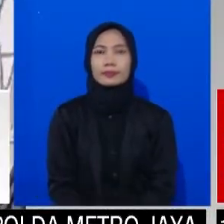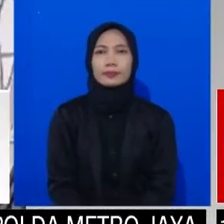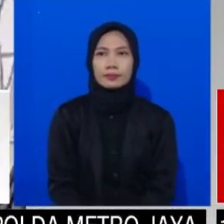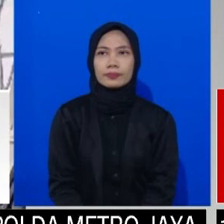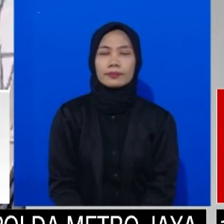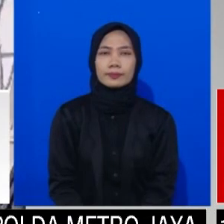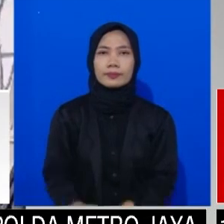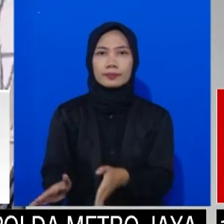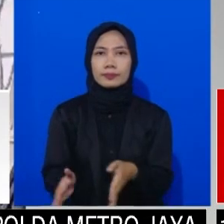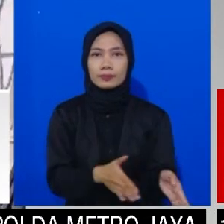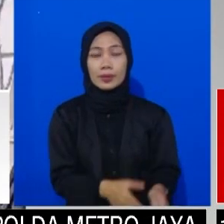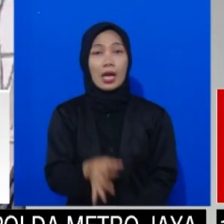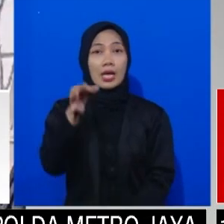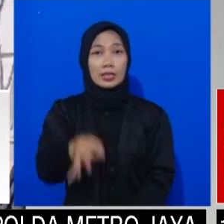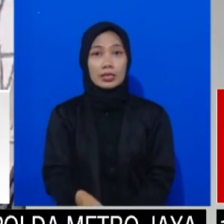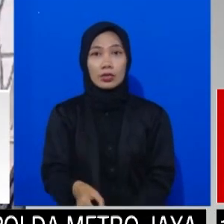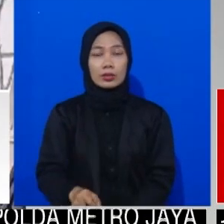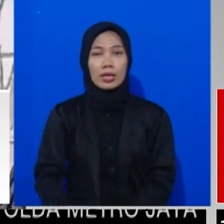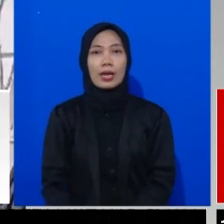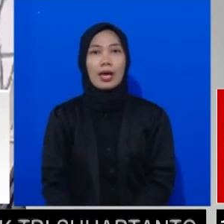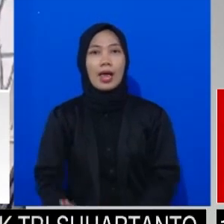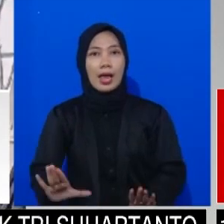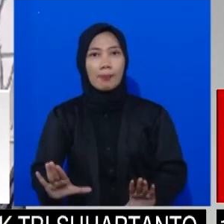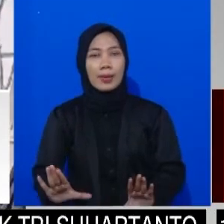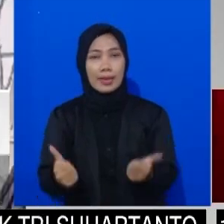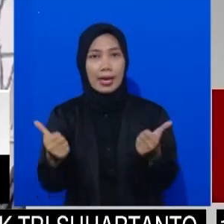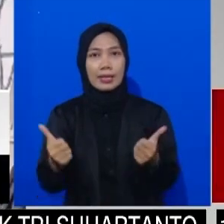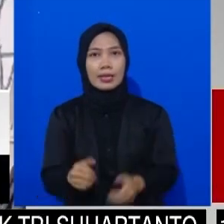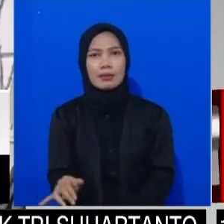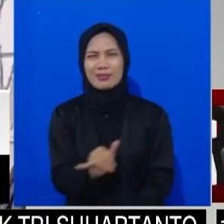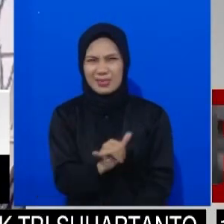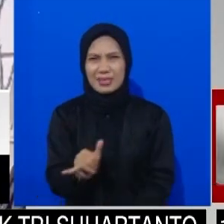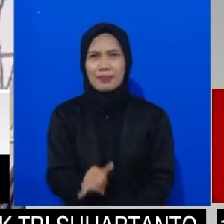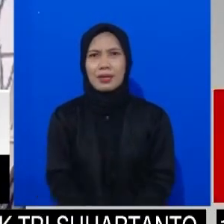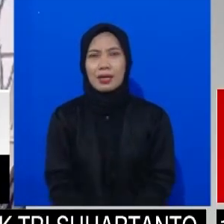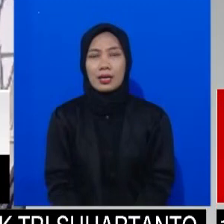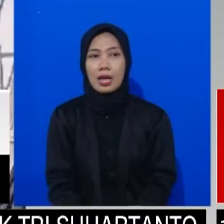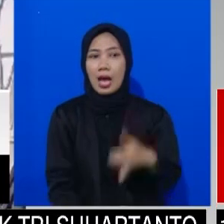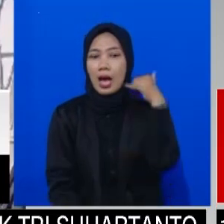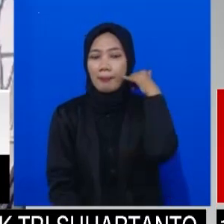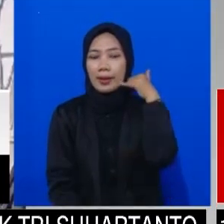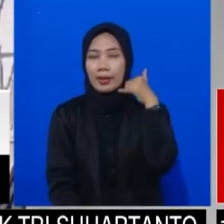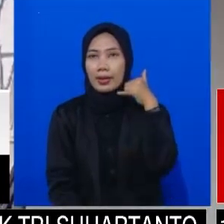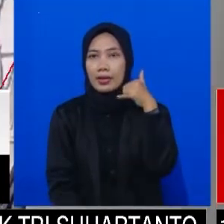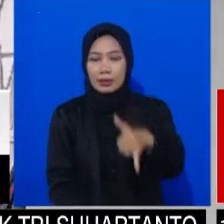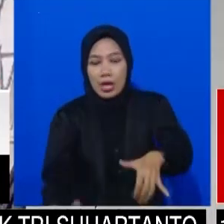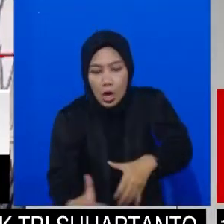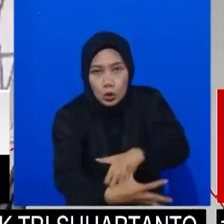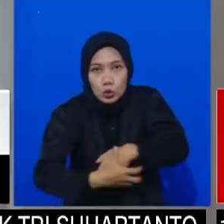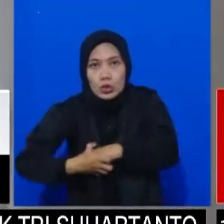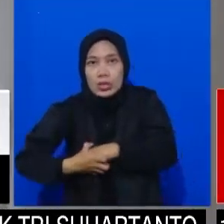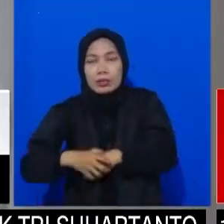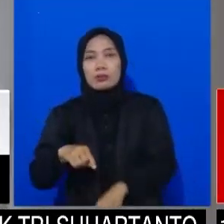Pencurian juga terjadi di Kota Tangerang, Banten. Seorang pria terekam kamera pengawas mengambil ponsel milik toko penjual ban motor di Jalan Sandong